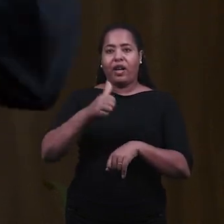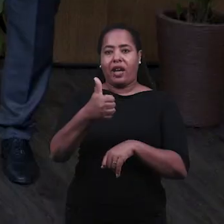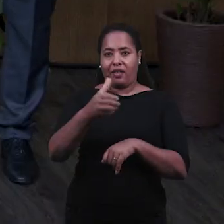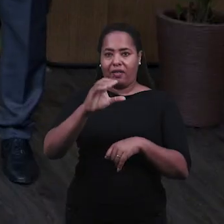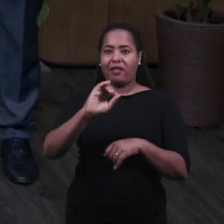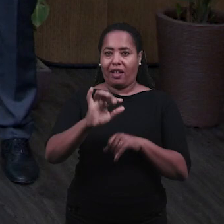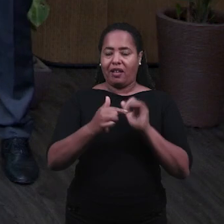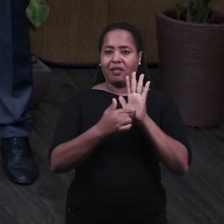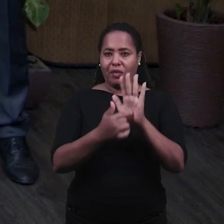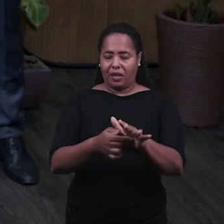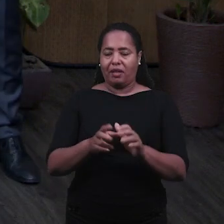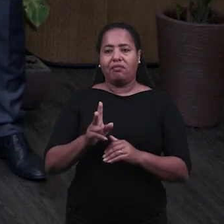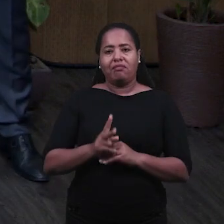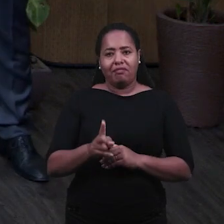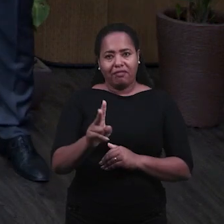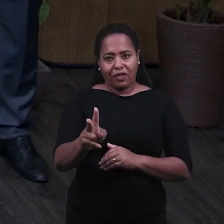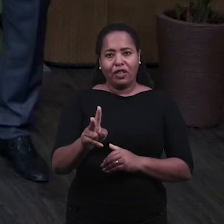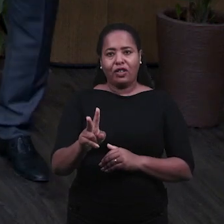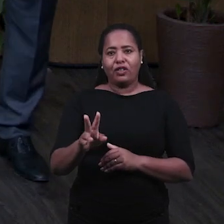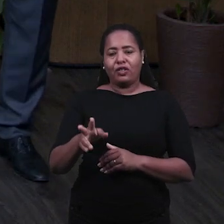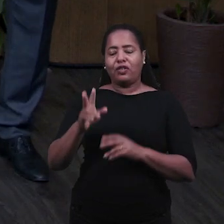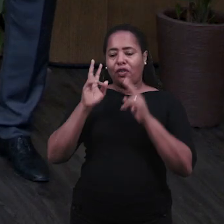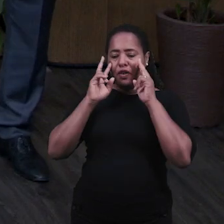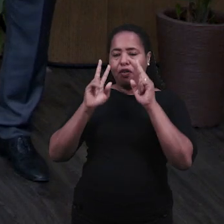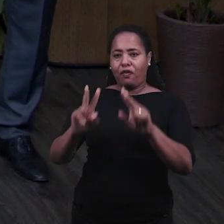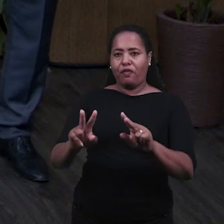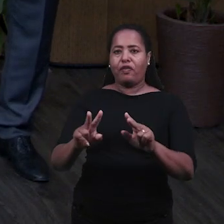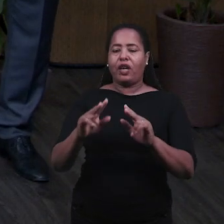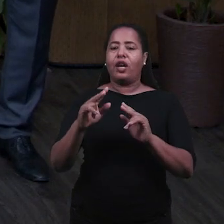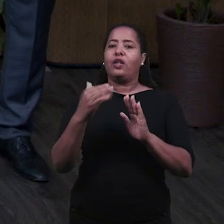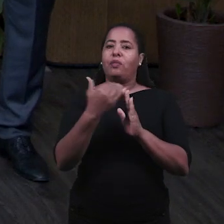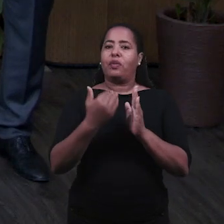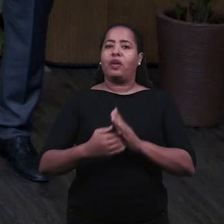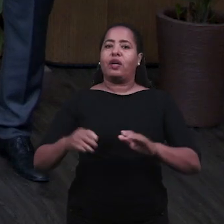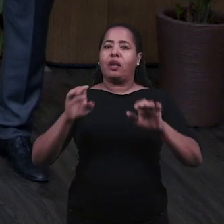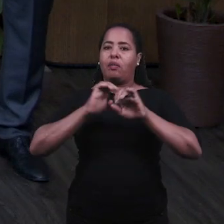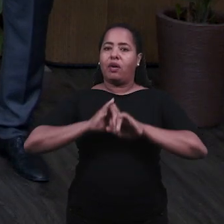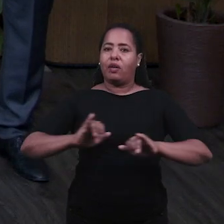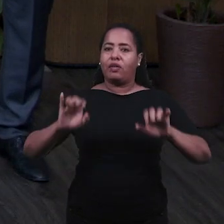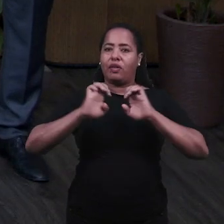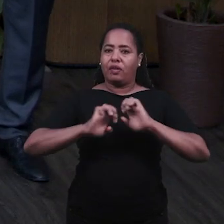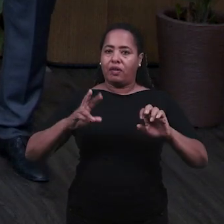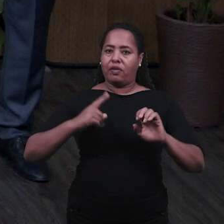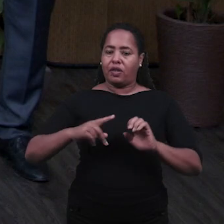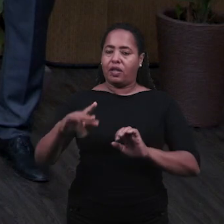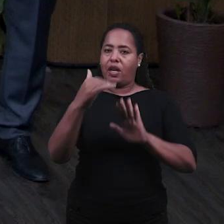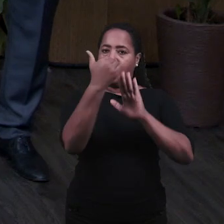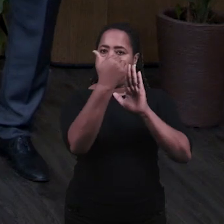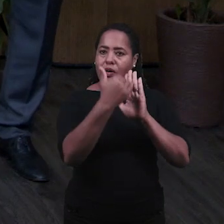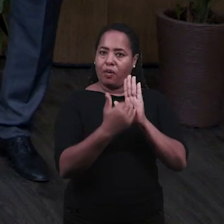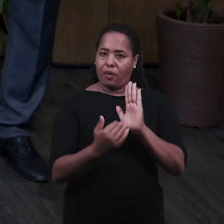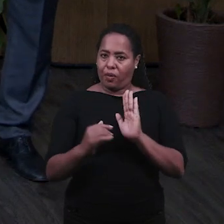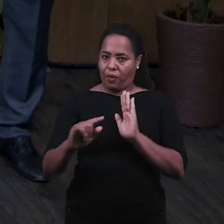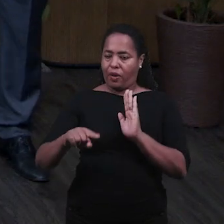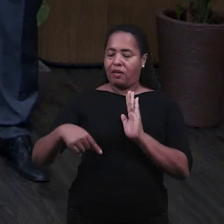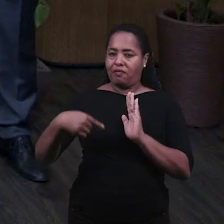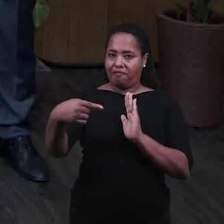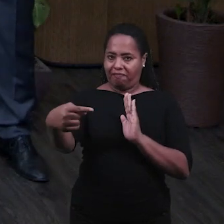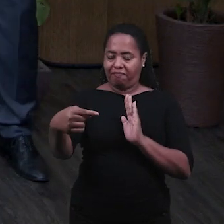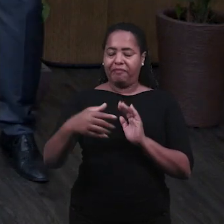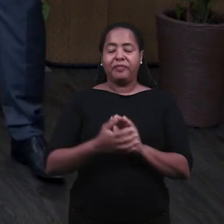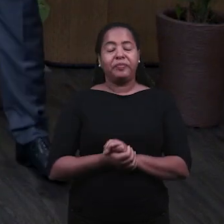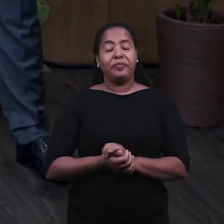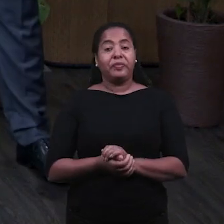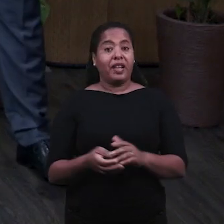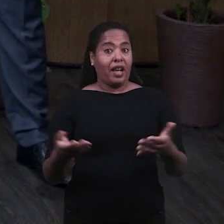dit. Continuez à assister à la promotion en annonçant l'évangile éternel avec les volets qui viendront dans la suite. Nous allons